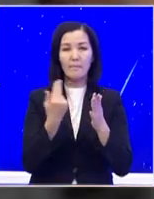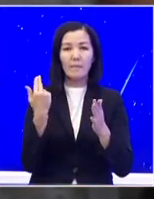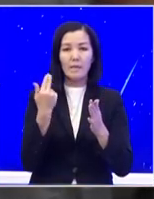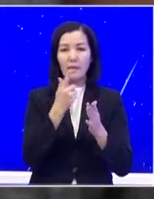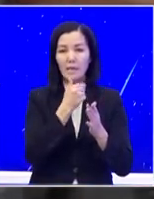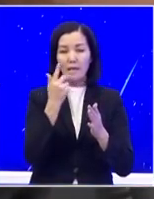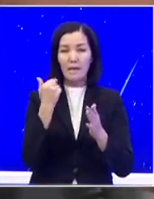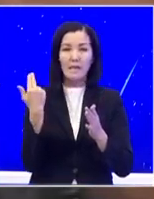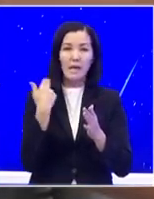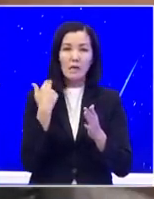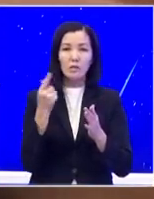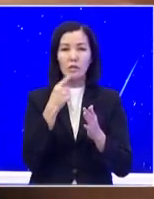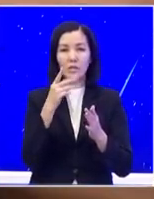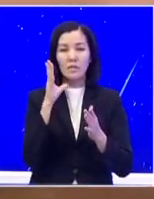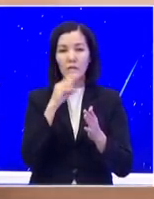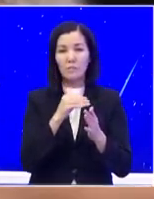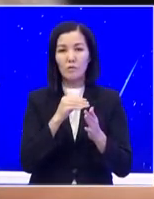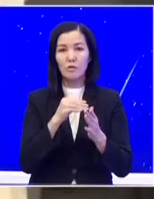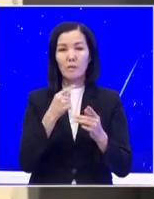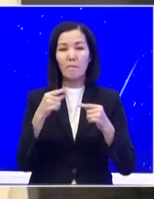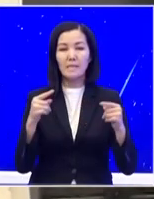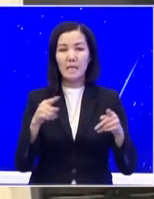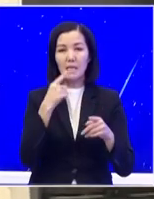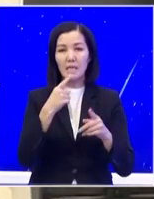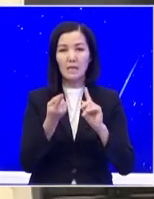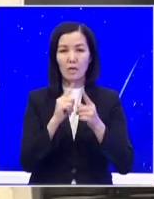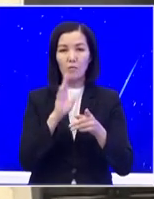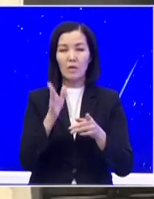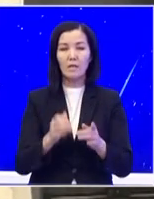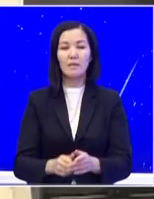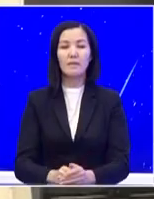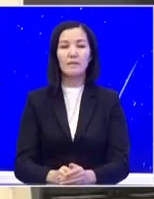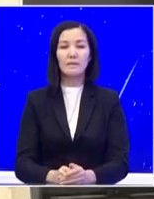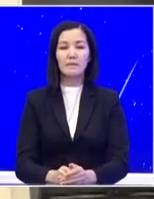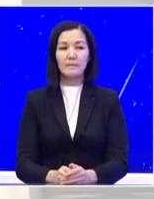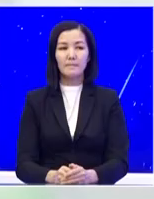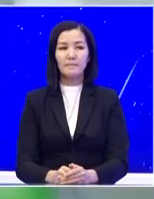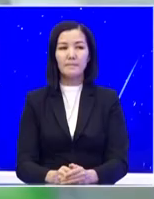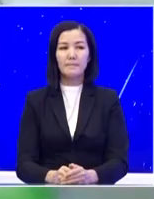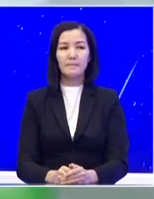тілдерінде қол жетімді, алдағы уақытта өзге тілдерге де аударылады.